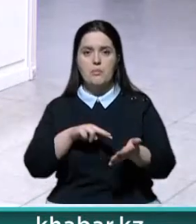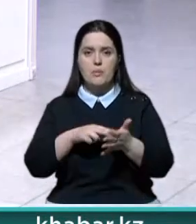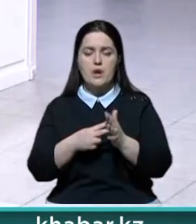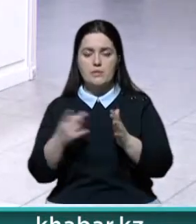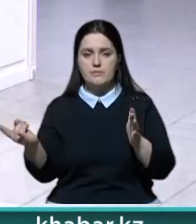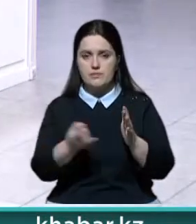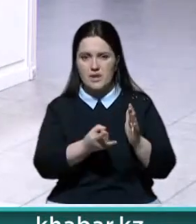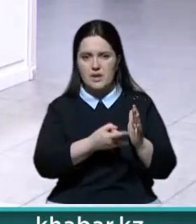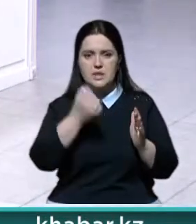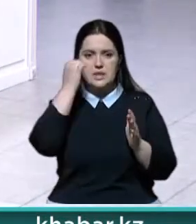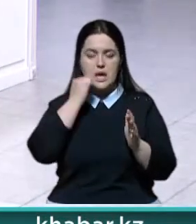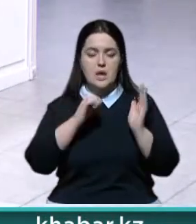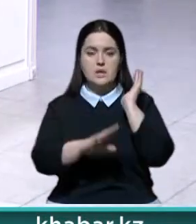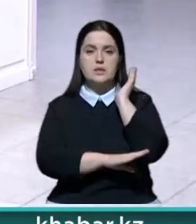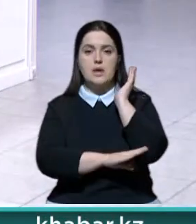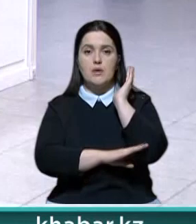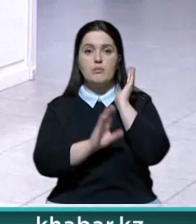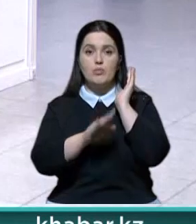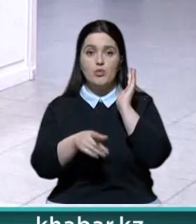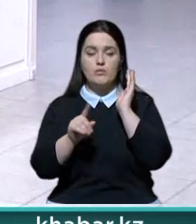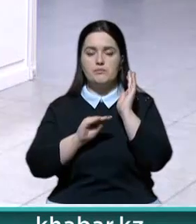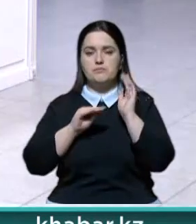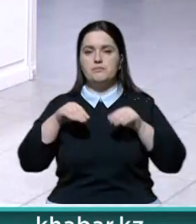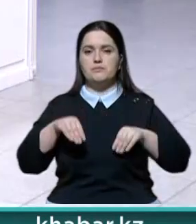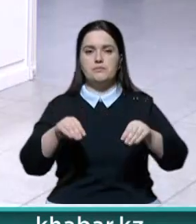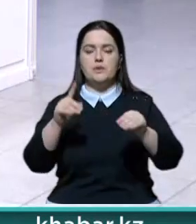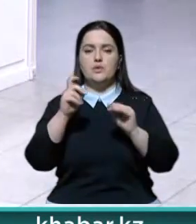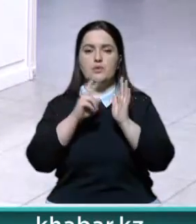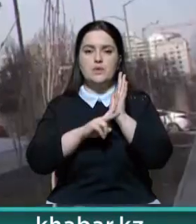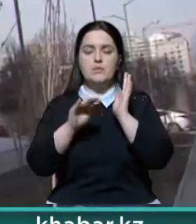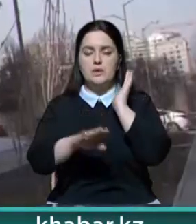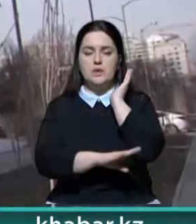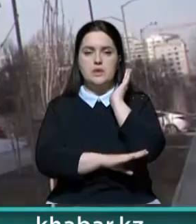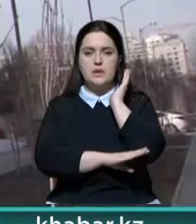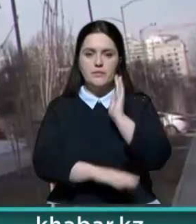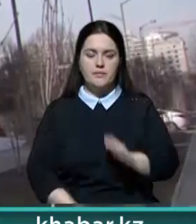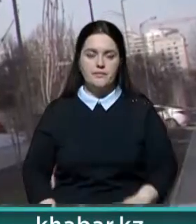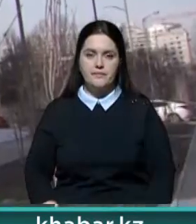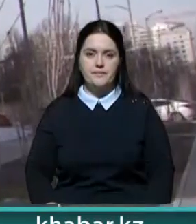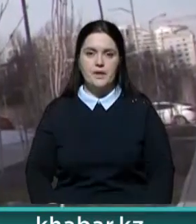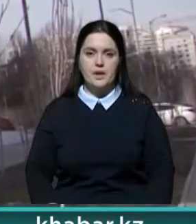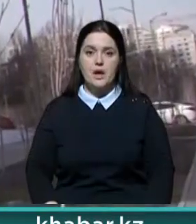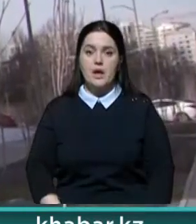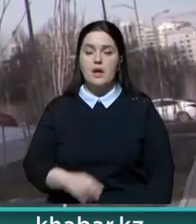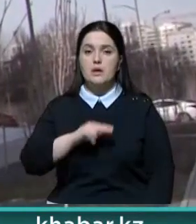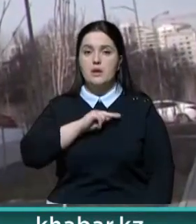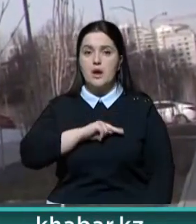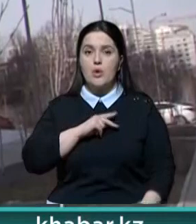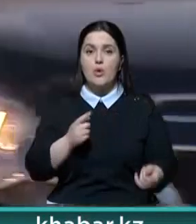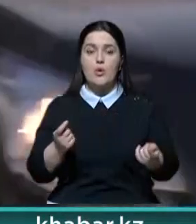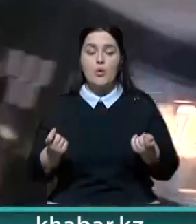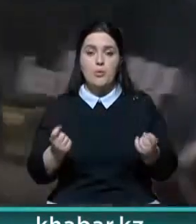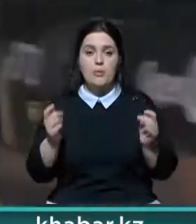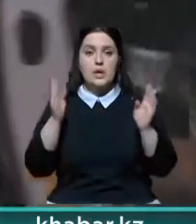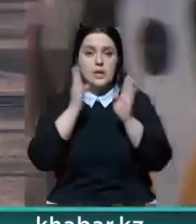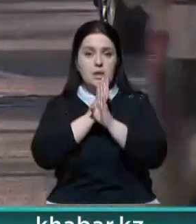17 тысяч аварийных деревьев. Вместо них будет посажено 170 тысяч деревьев. Кроме этого, сотрудниками Управления экологии